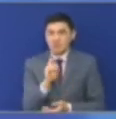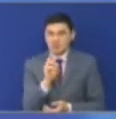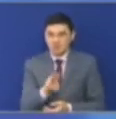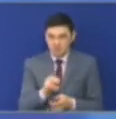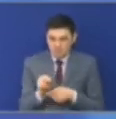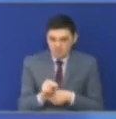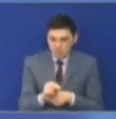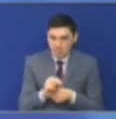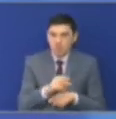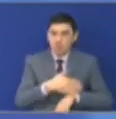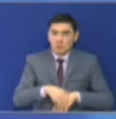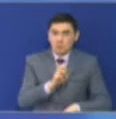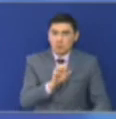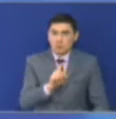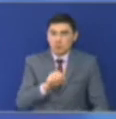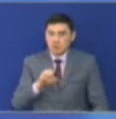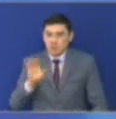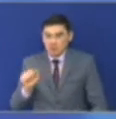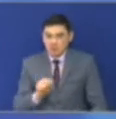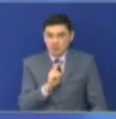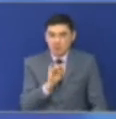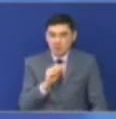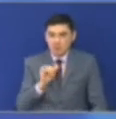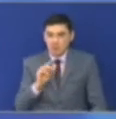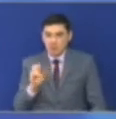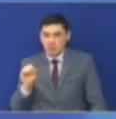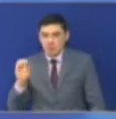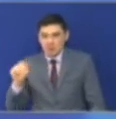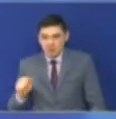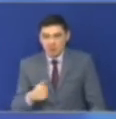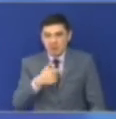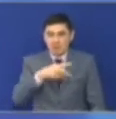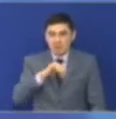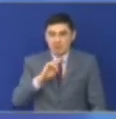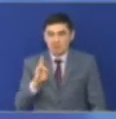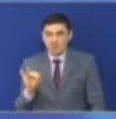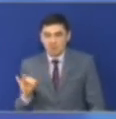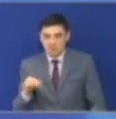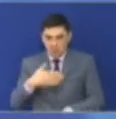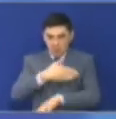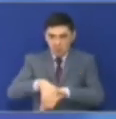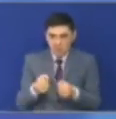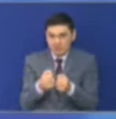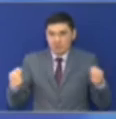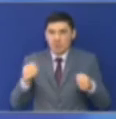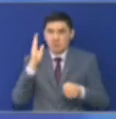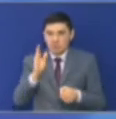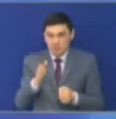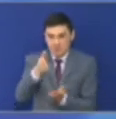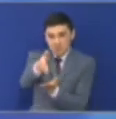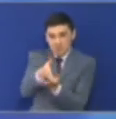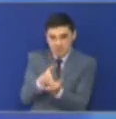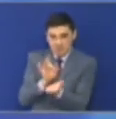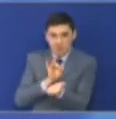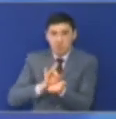Бостаев, Қаржаубайұлы және Глинка көшелерін кеңейту мақсатында айырғыш жолақтарды бөлу қажет. Бұдан басқа Семейде